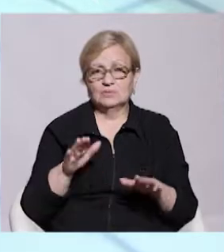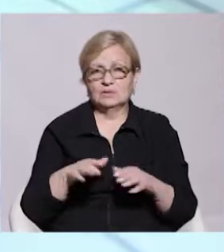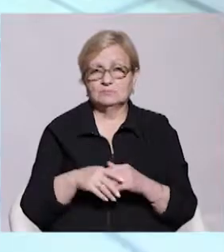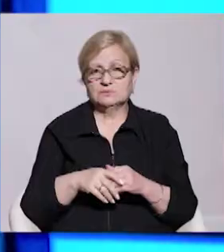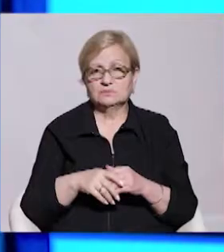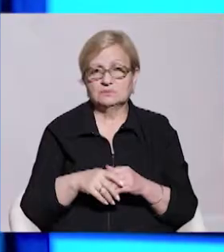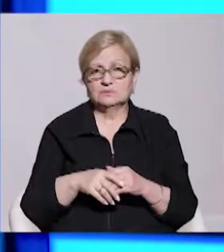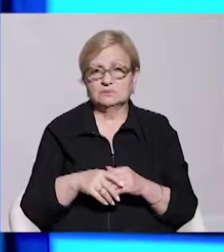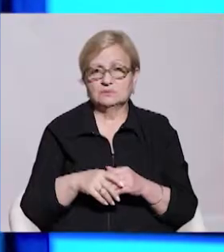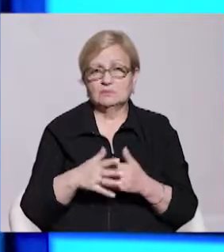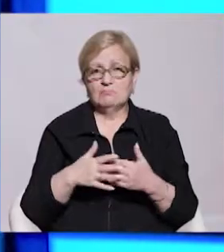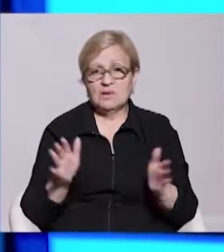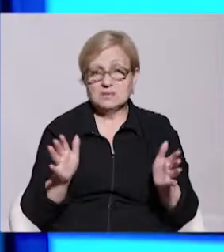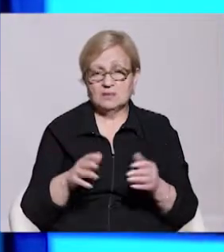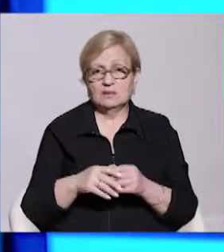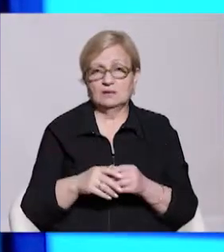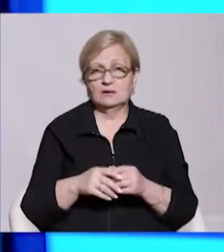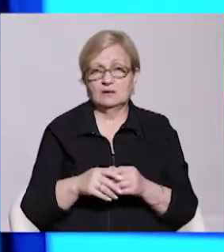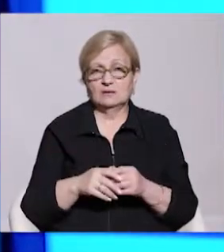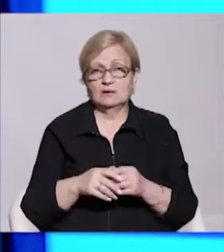კილოგრამით მეტი